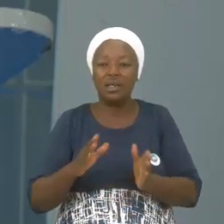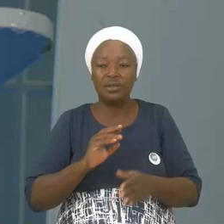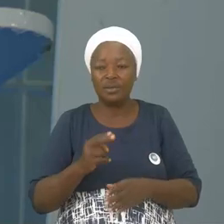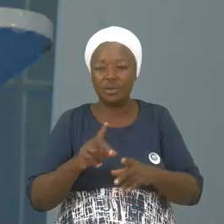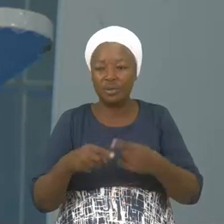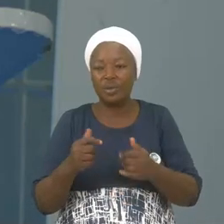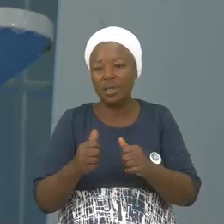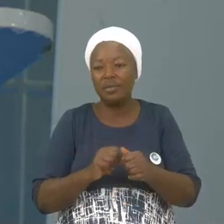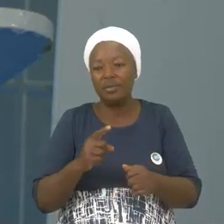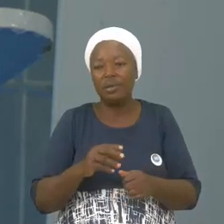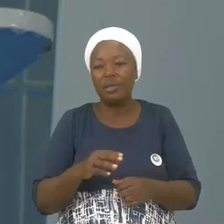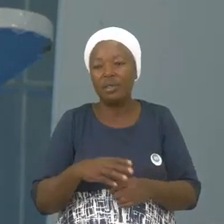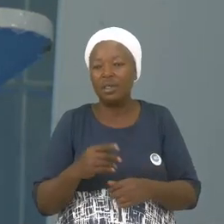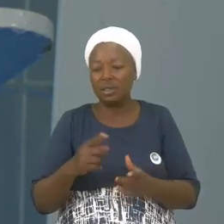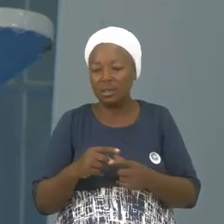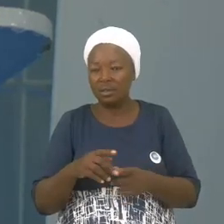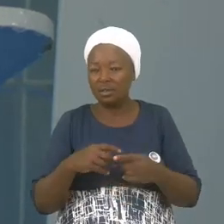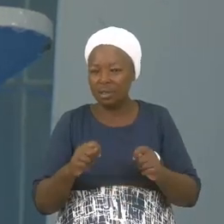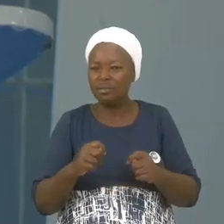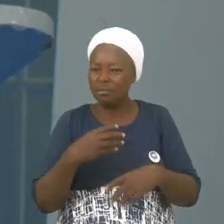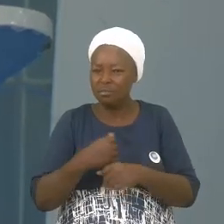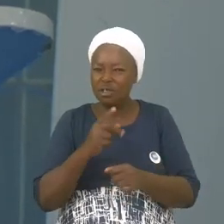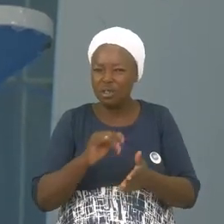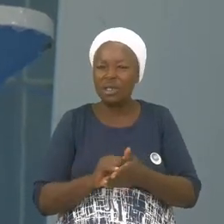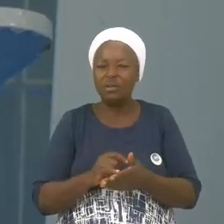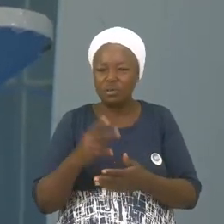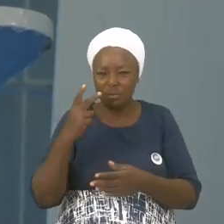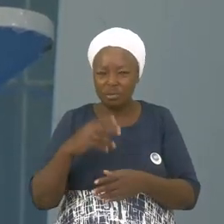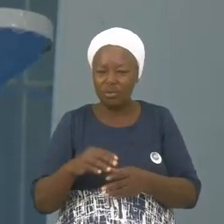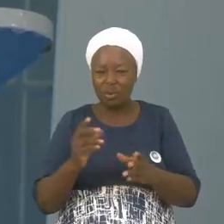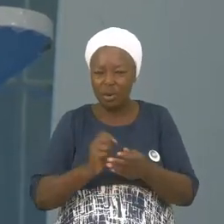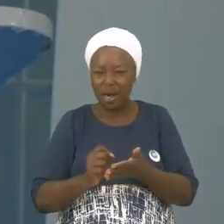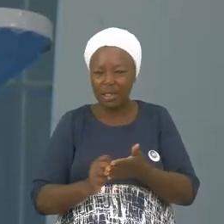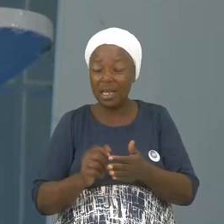Alors, nos différents conseillers de partout où nous sommes,